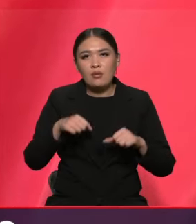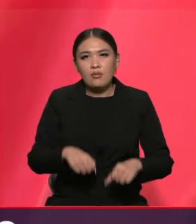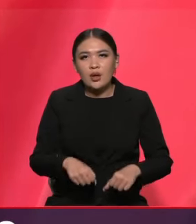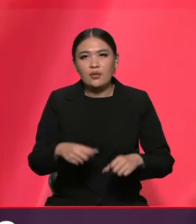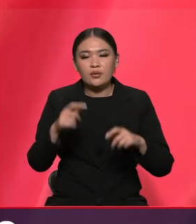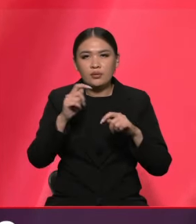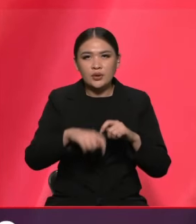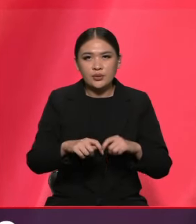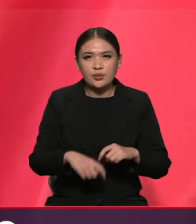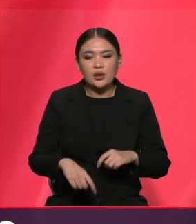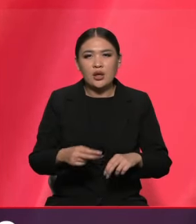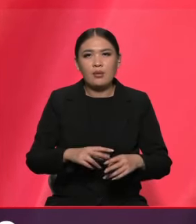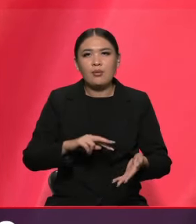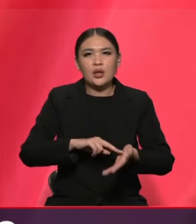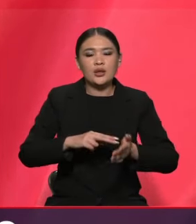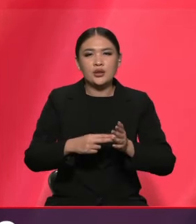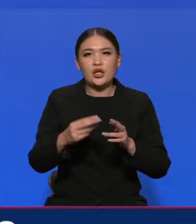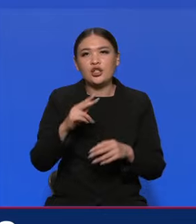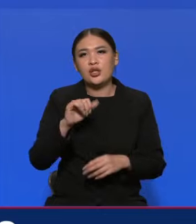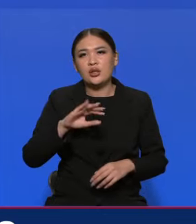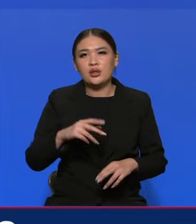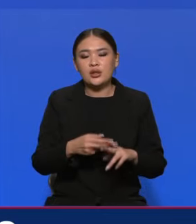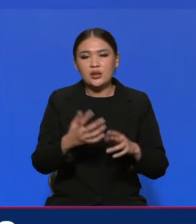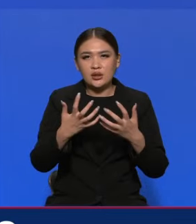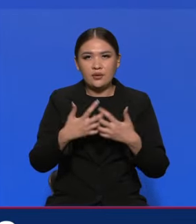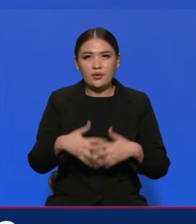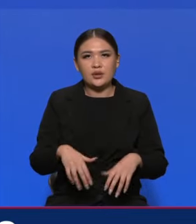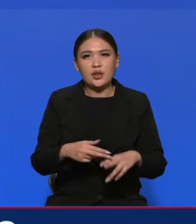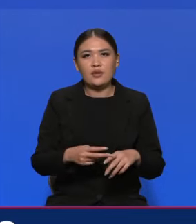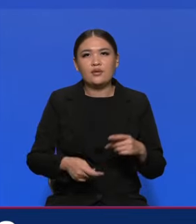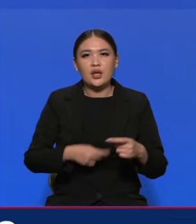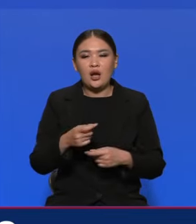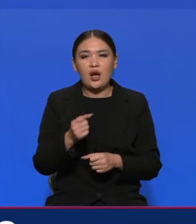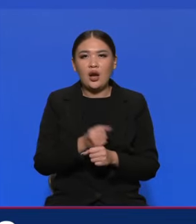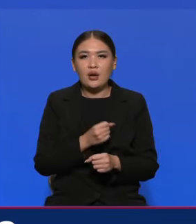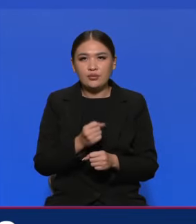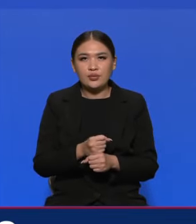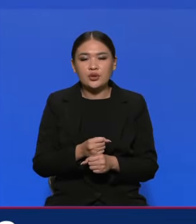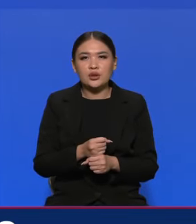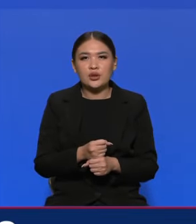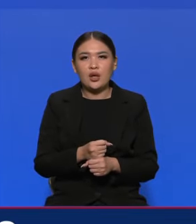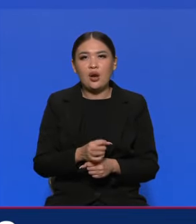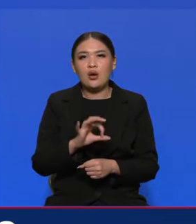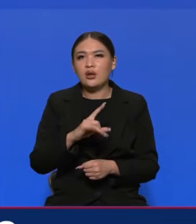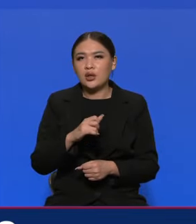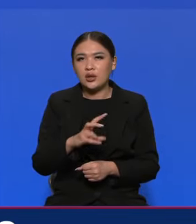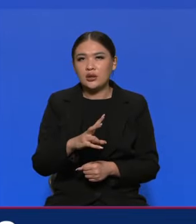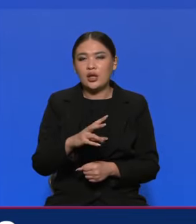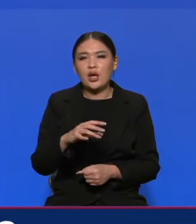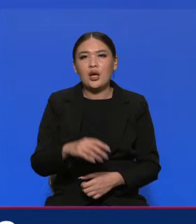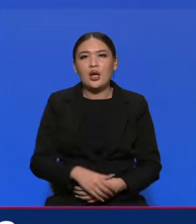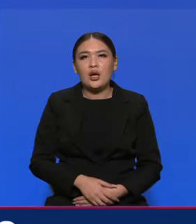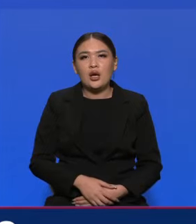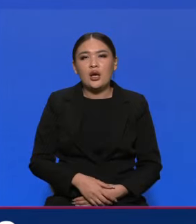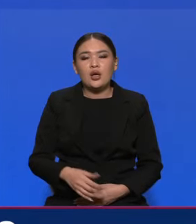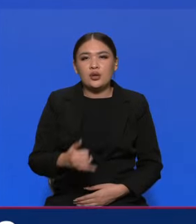Мы планируем реализовывать наши в части цифровизации взаимные наработки, в части цифровизации органов юстиции. И